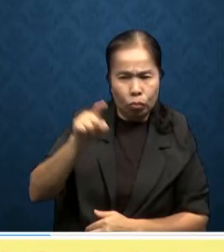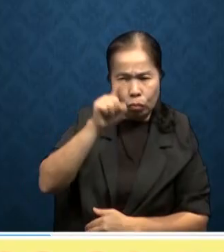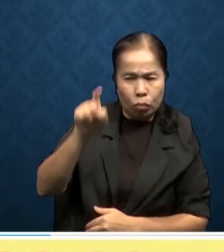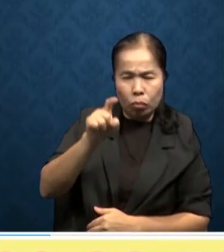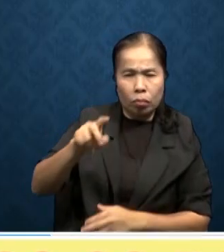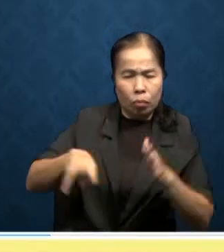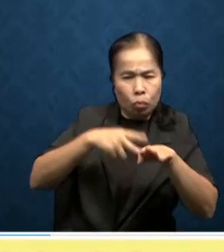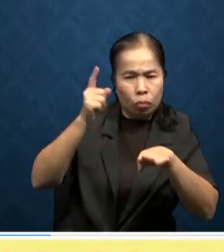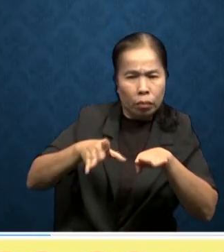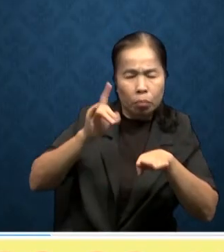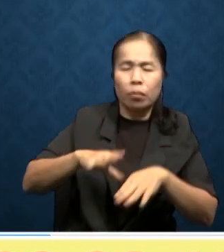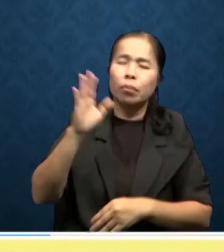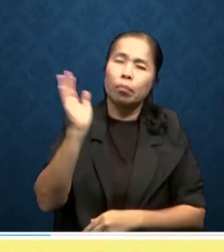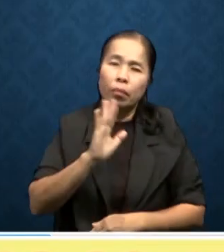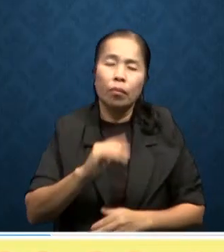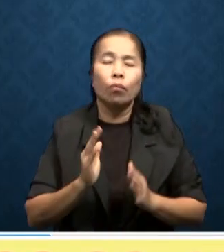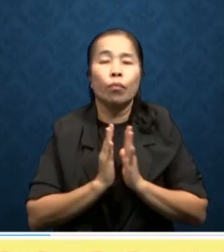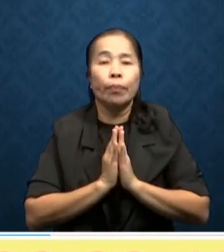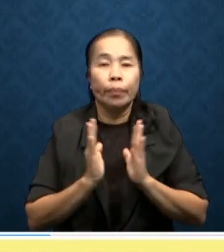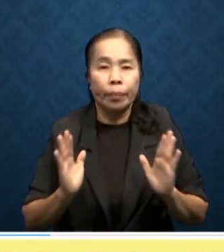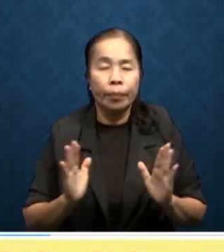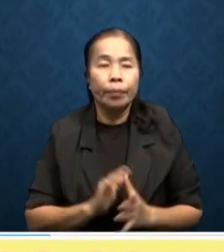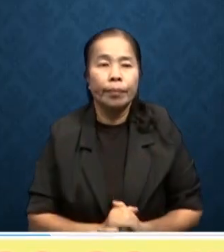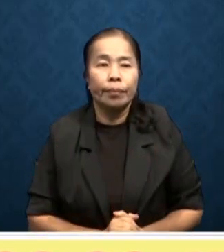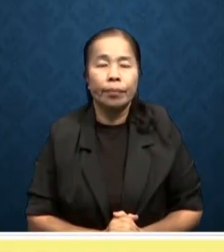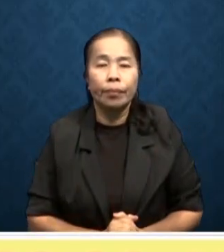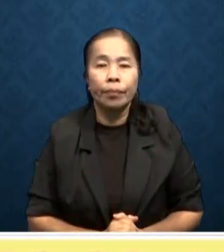ตรวจกันจริงหรือไม่ขอบพระคุณค่ะครับ